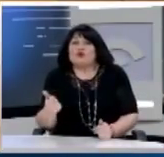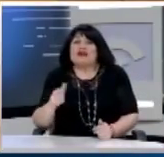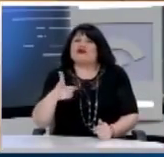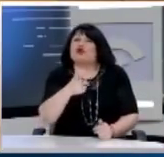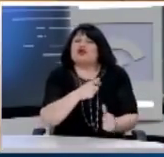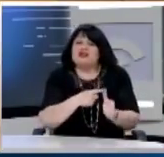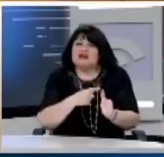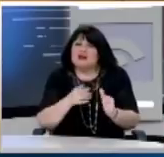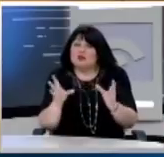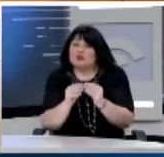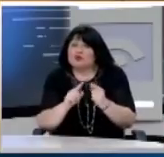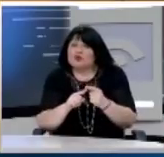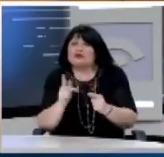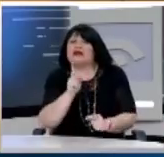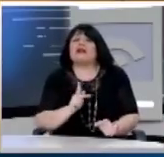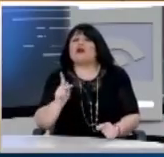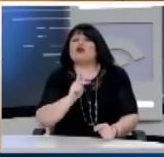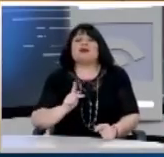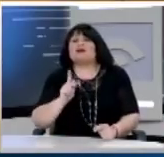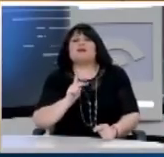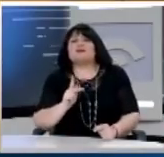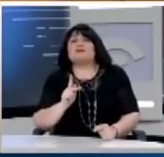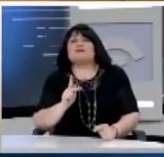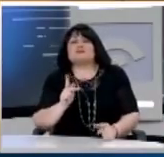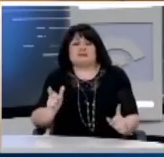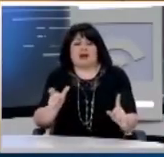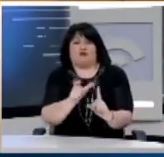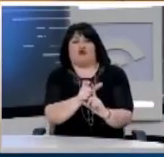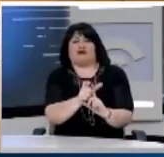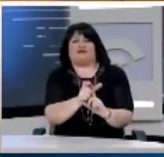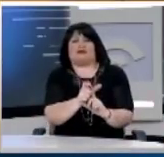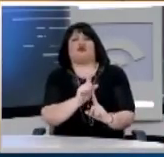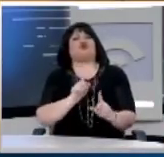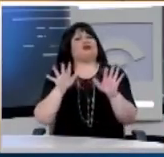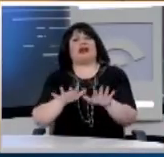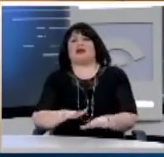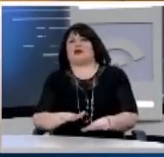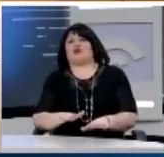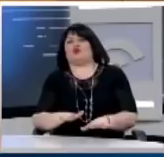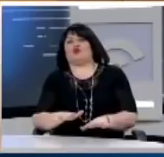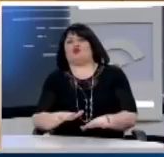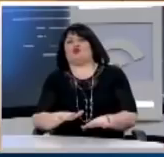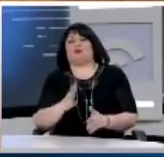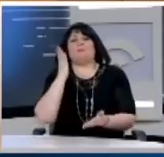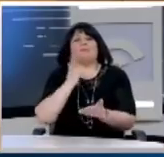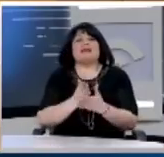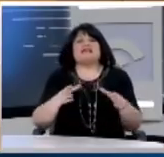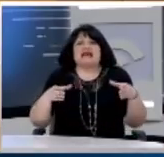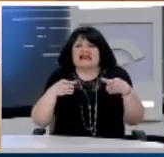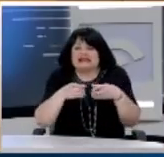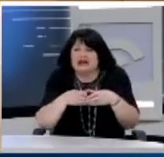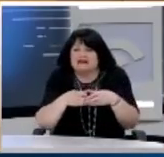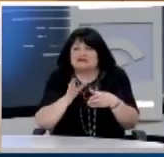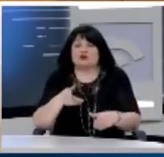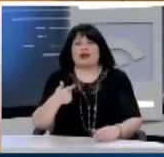φτωχών, ούτε των κοινωνικών, τους κοινωνικά αποκλεισμένους, ούτε τους άνεργους, αλλά και για τη μεσαία τάξη. Γι'